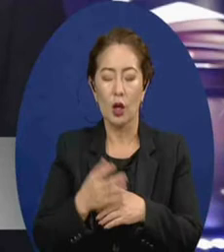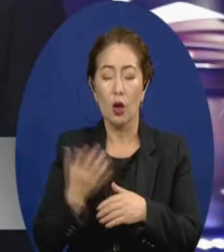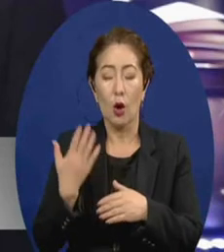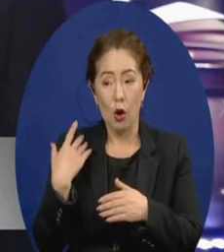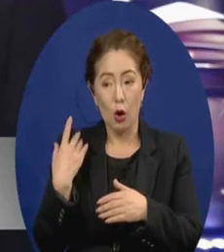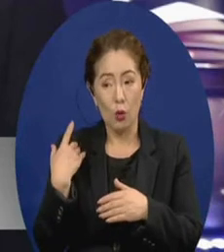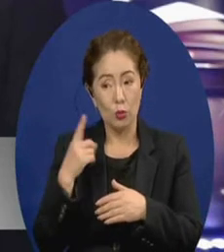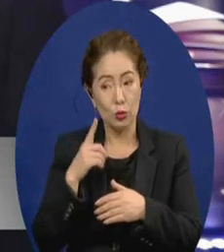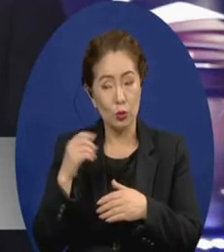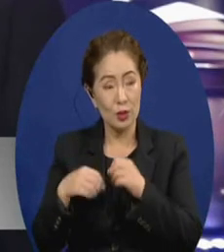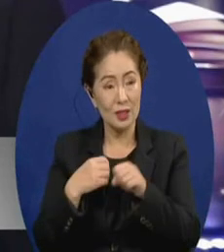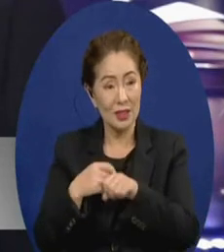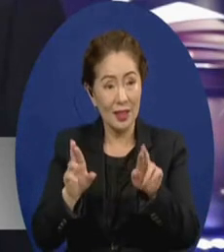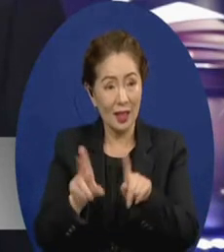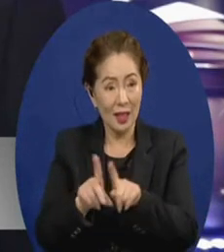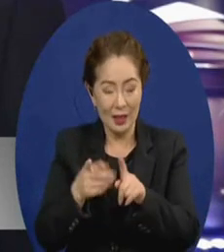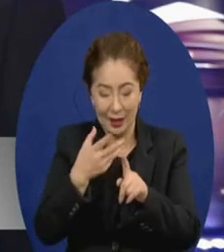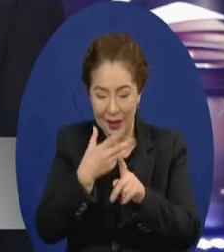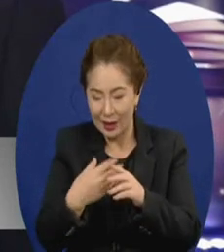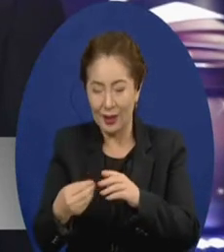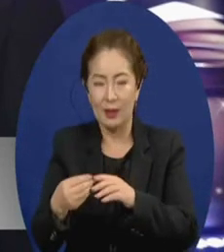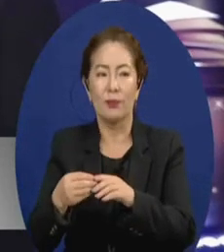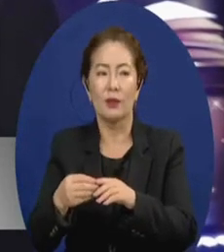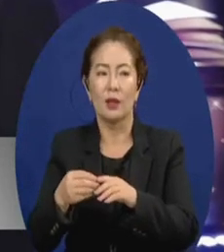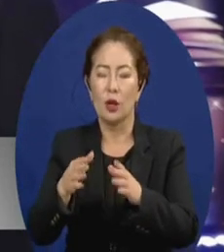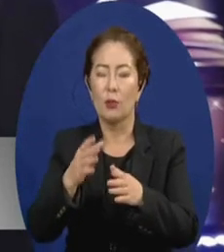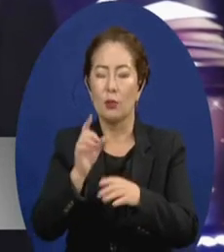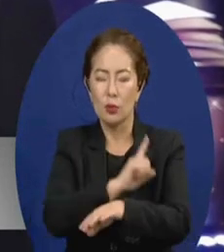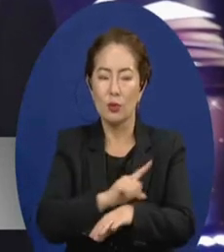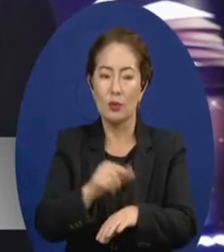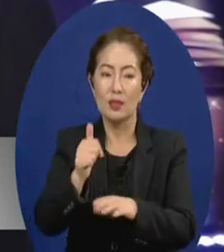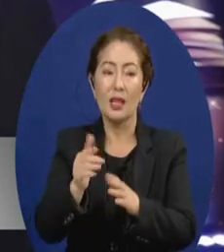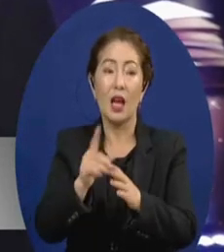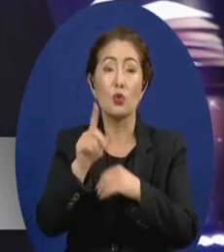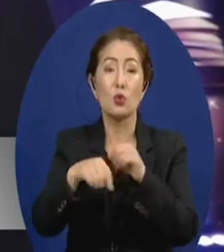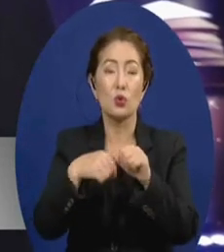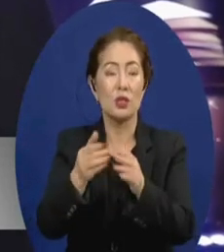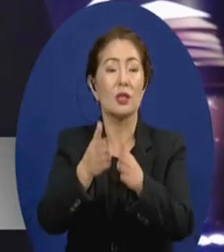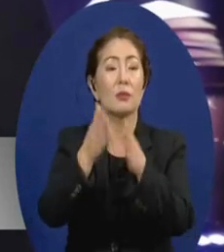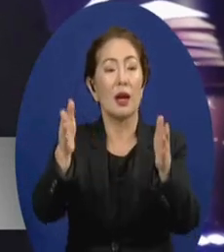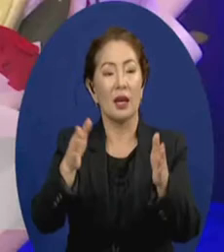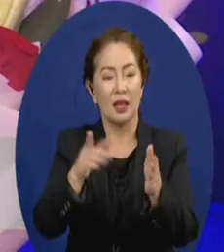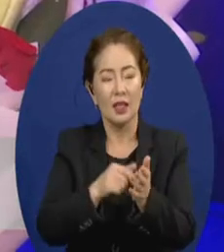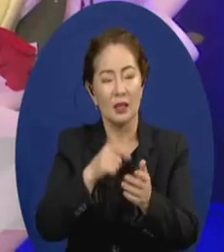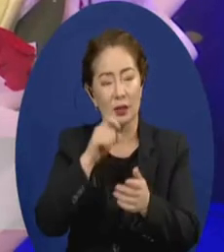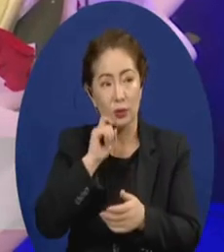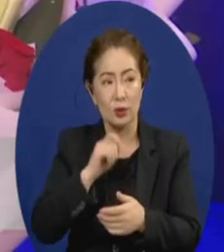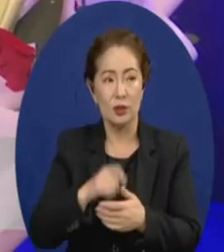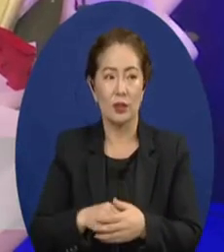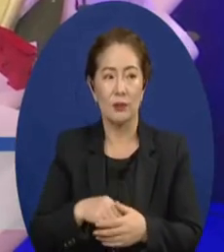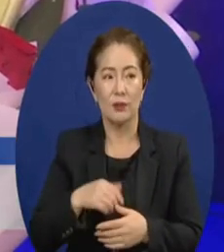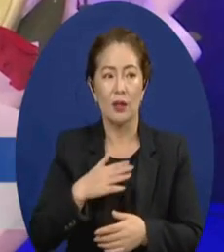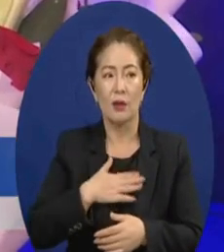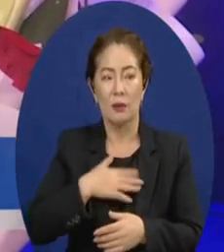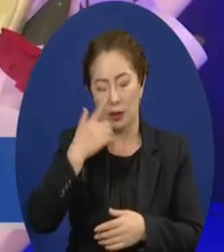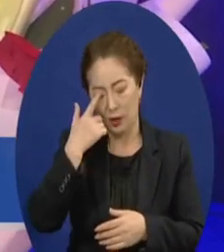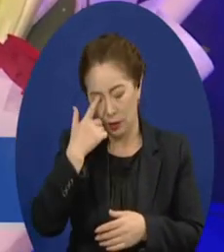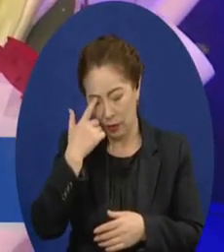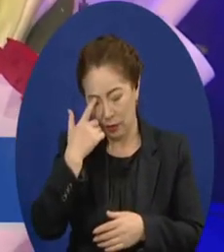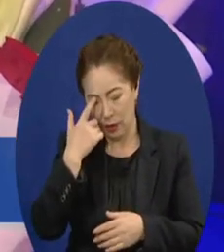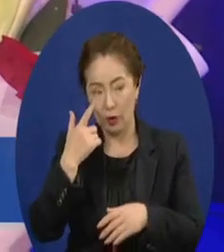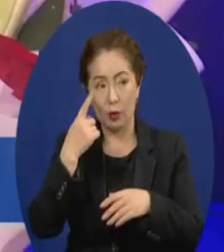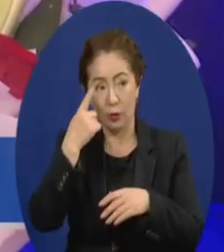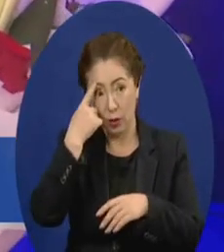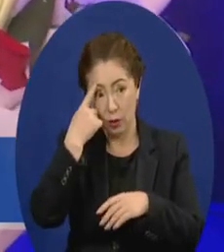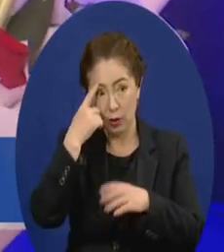жил шигээ бидний үдсэн 100 жил шиг өргөжтэй 100 жил байгаас эхэлж их хөсч байна. Манай Монголын